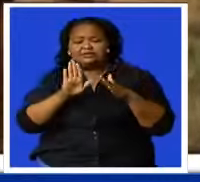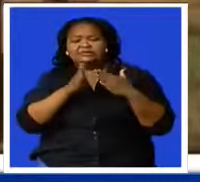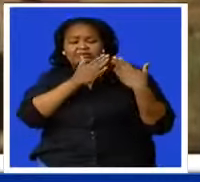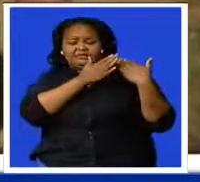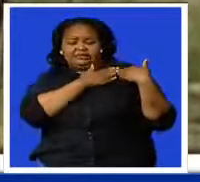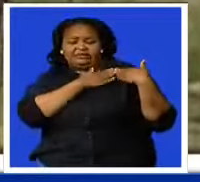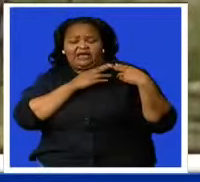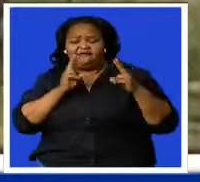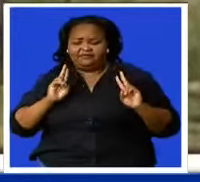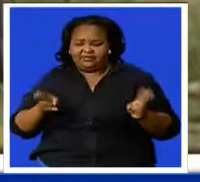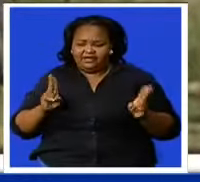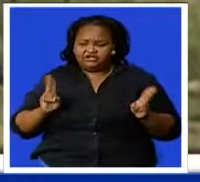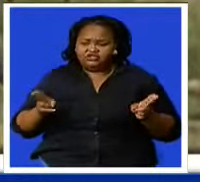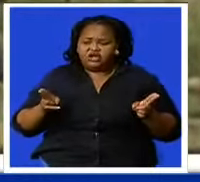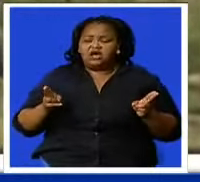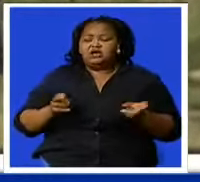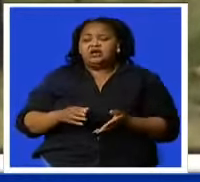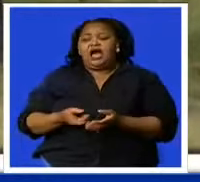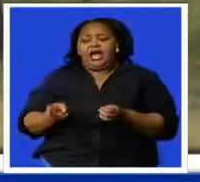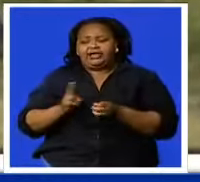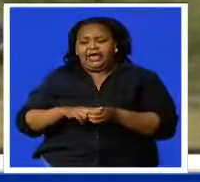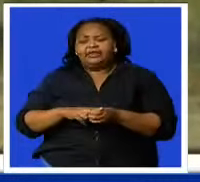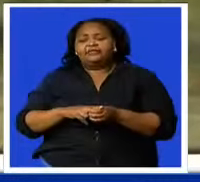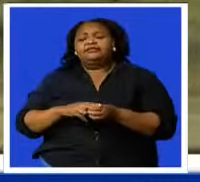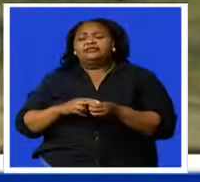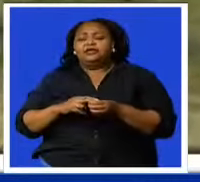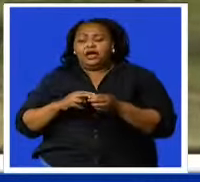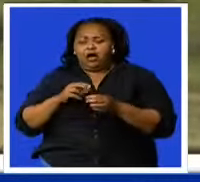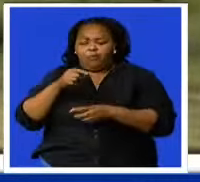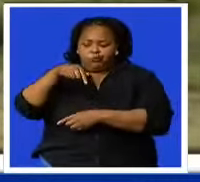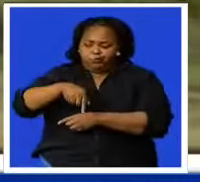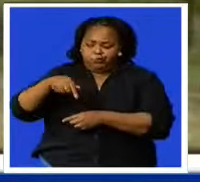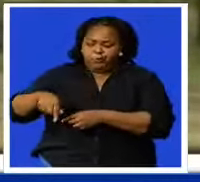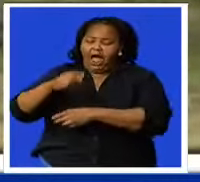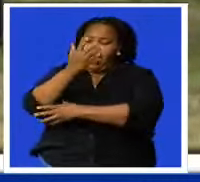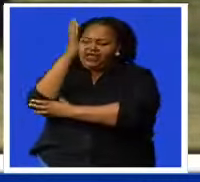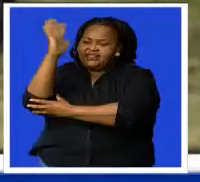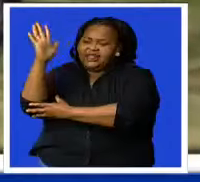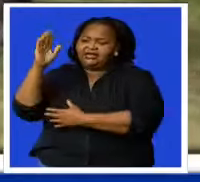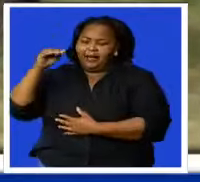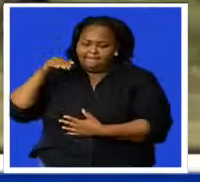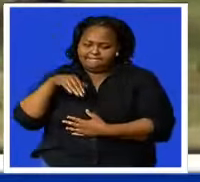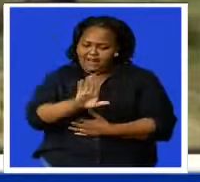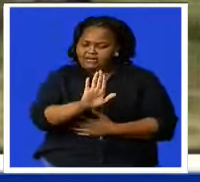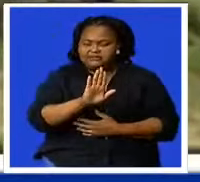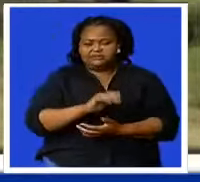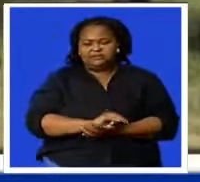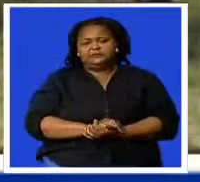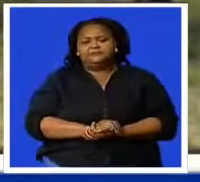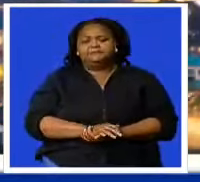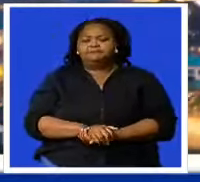iNational Tree Planting Campaign. Tindzabeni bikatamalanga endlamini nginamuzi mkhonta kamanzini.